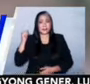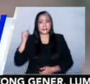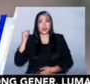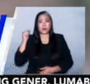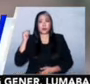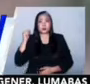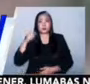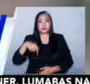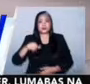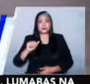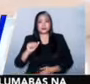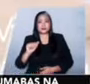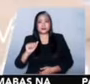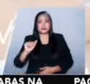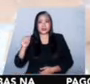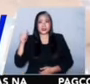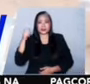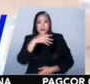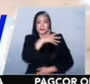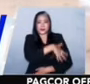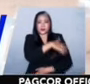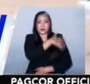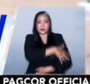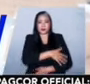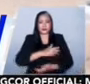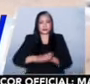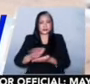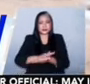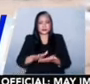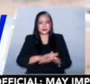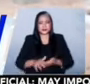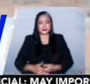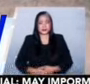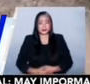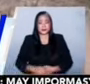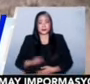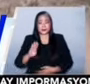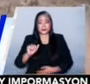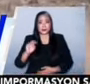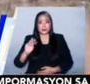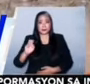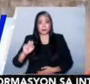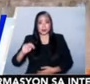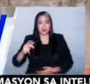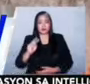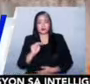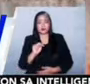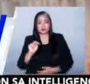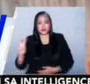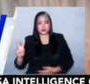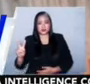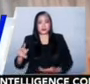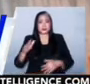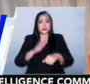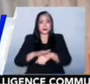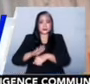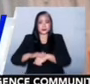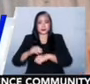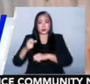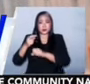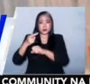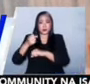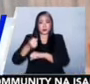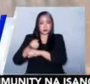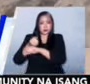sa clearing operations. Sa Bambang, Nueva Vizcaya, nagbabala ang mga otoridad laban sa mga nahuhulog na bato kasunod ng landslide